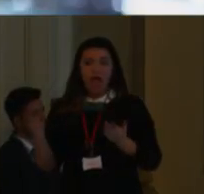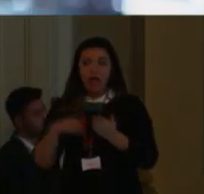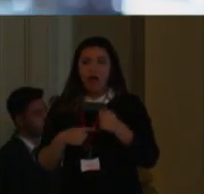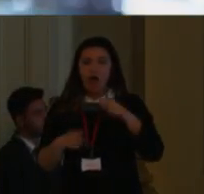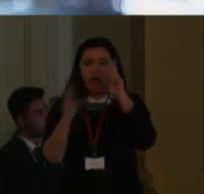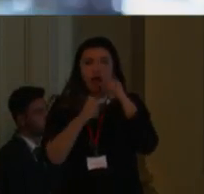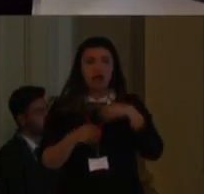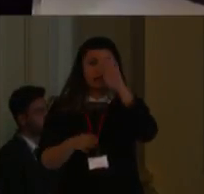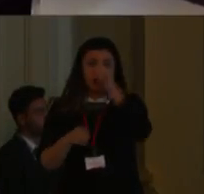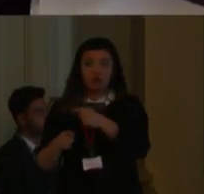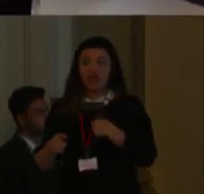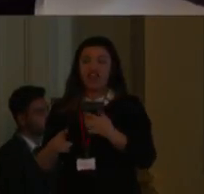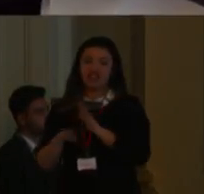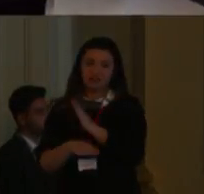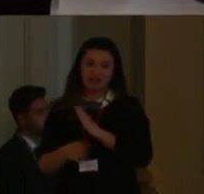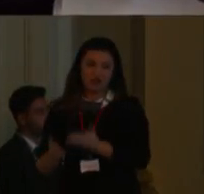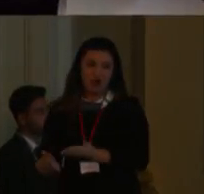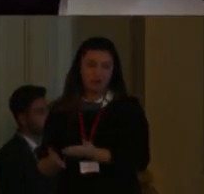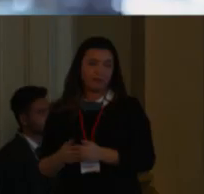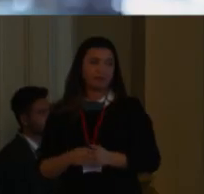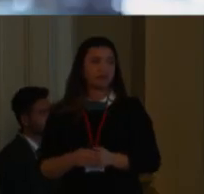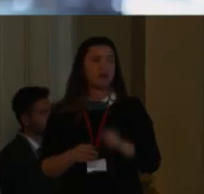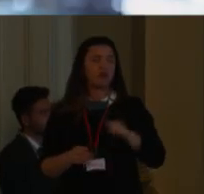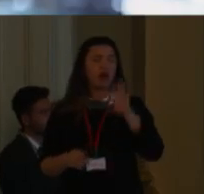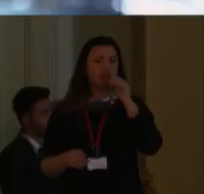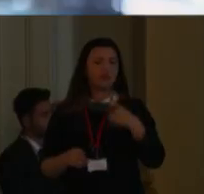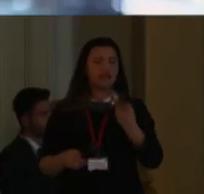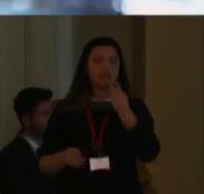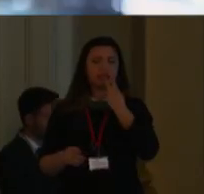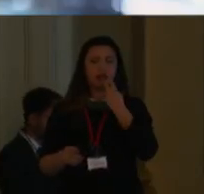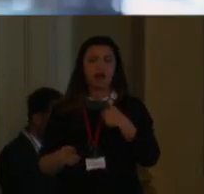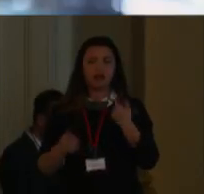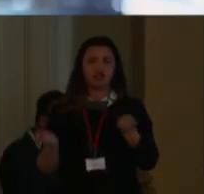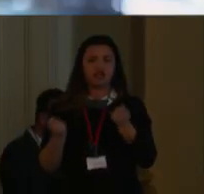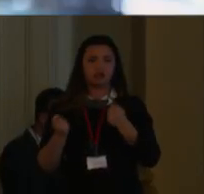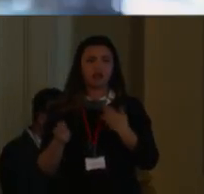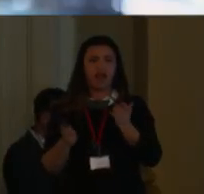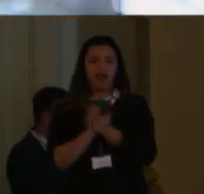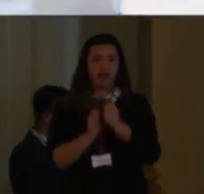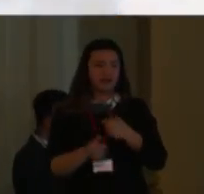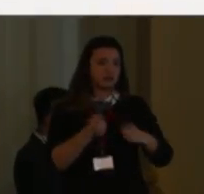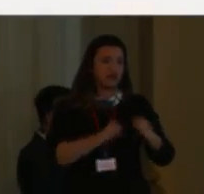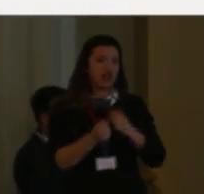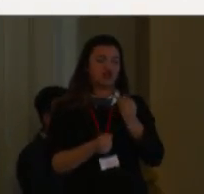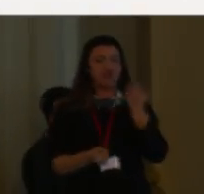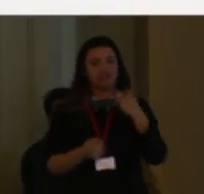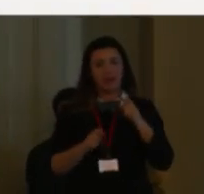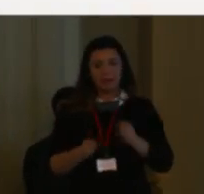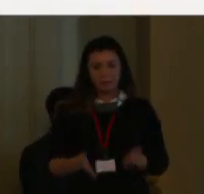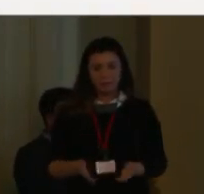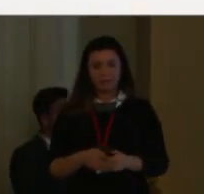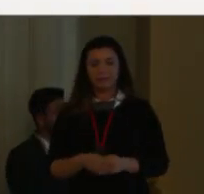isteklerim İstanbul'da yaşamak doğrultusundaydı. Yani bu anlamda 2 yıla yakın bir ailemi ikna etme sürecim oldu.